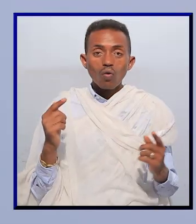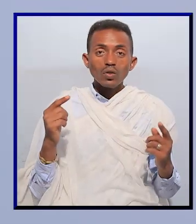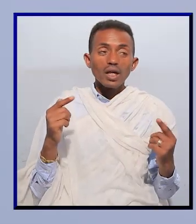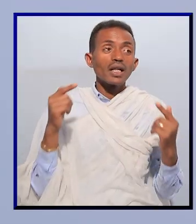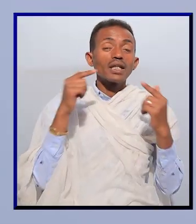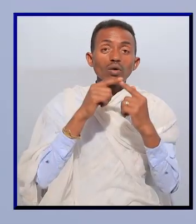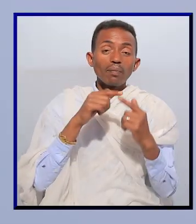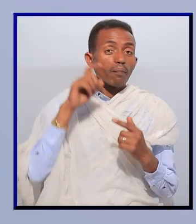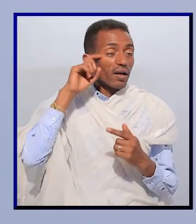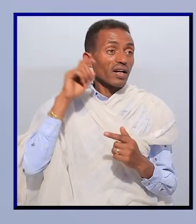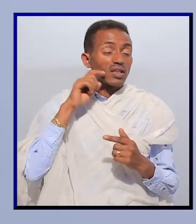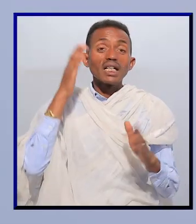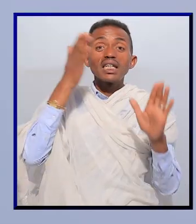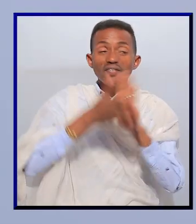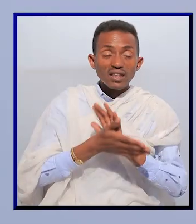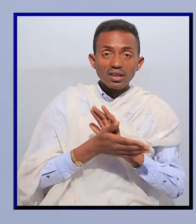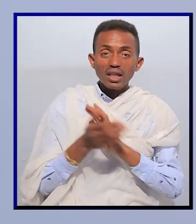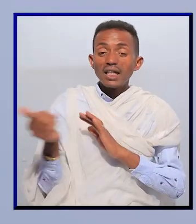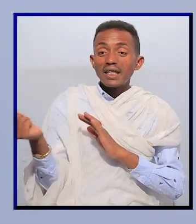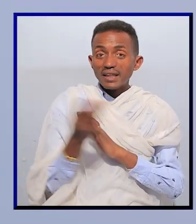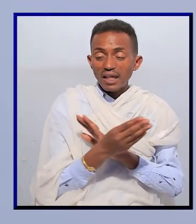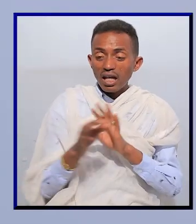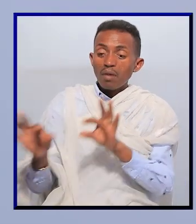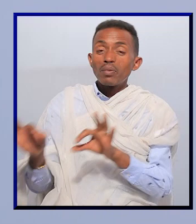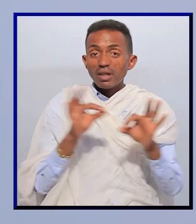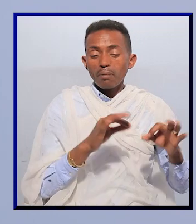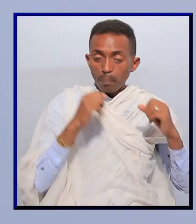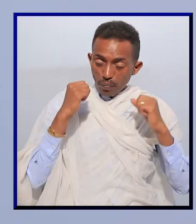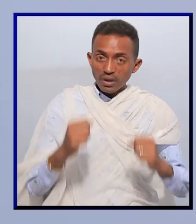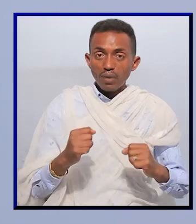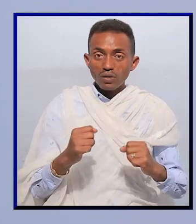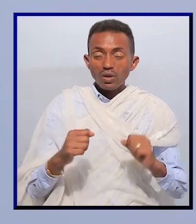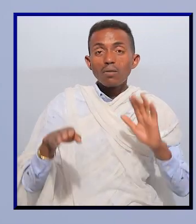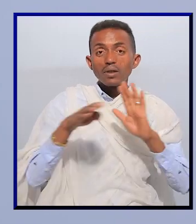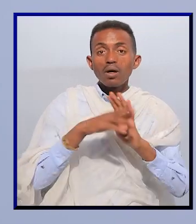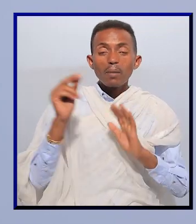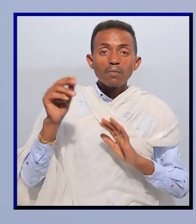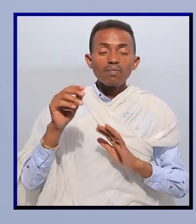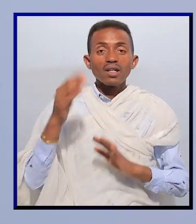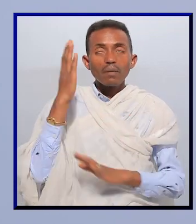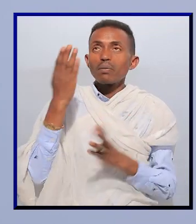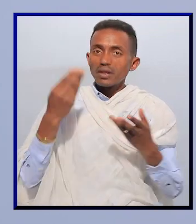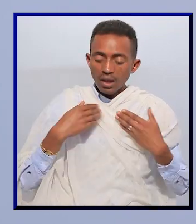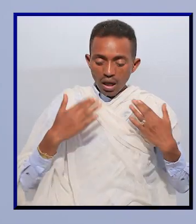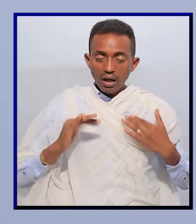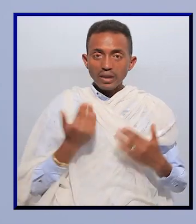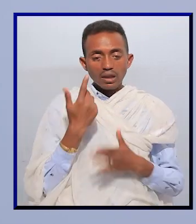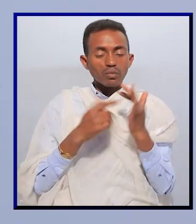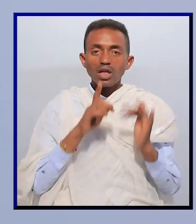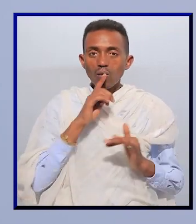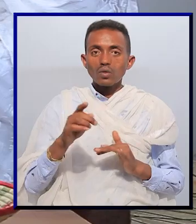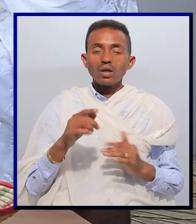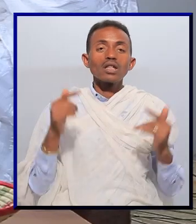ዘር መተካት በሚችልባቸው ብልቶቻችን አማካኝነት ብቻ ነው ግንኙነት መፈጸም